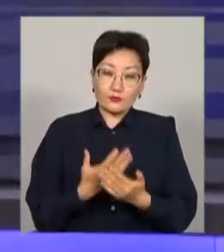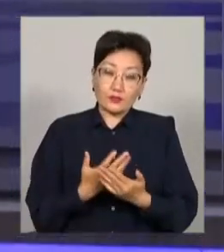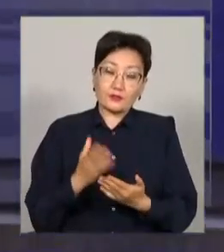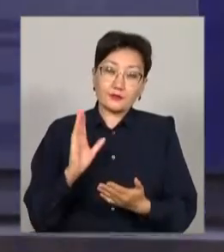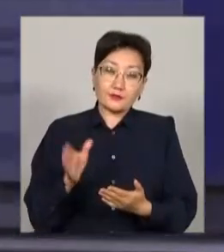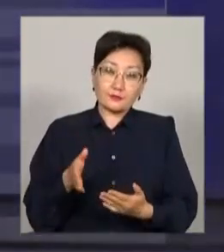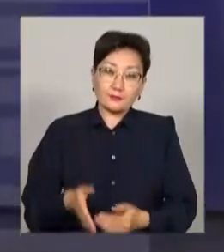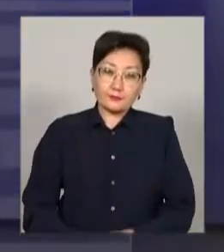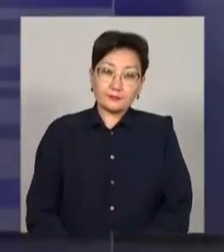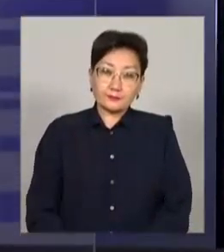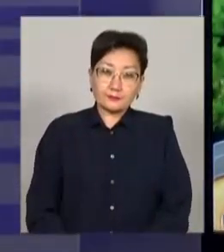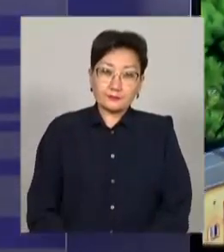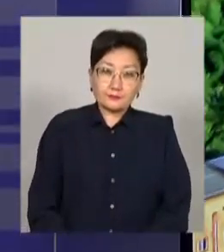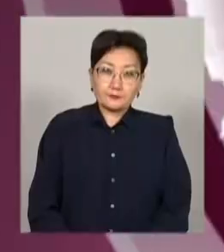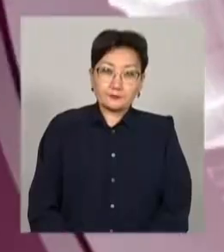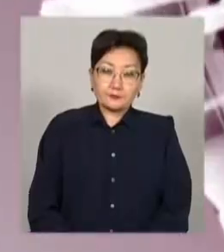Hazır köretindermiz.